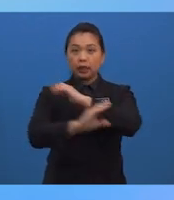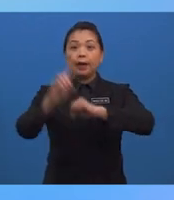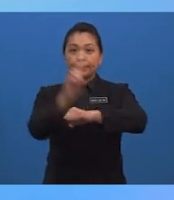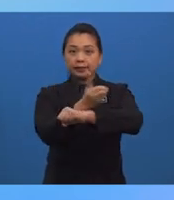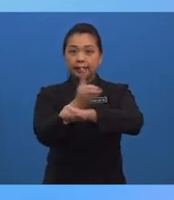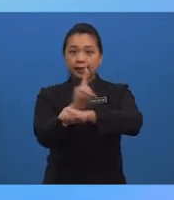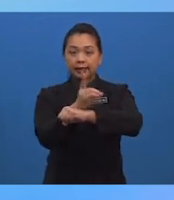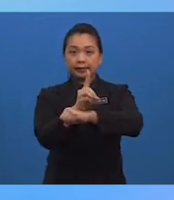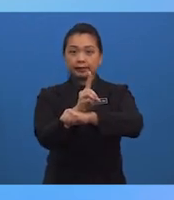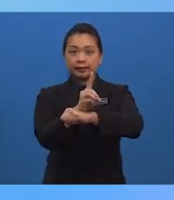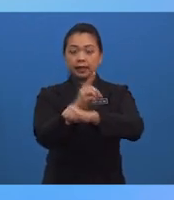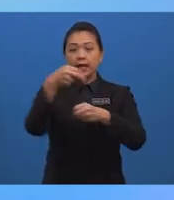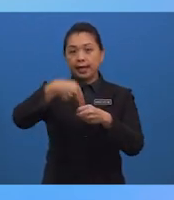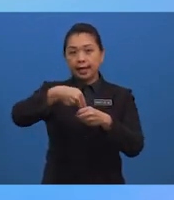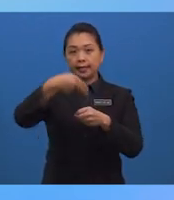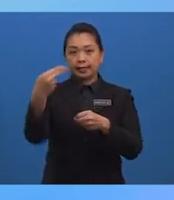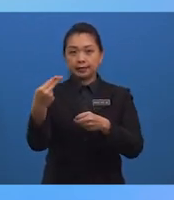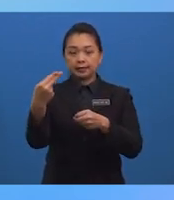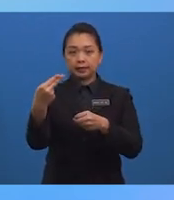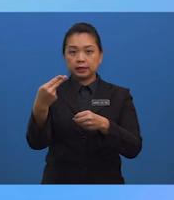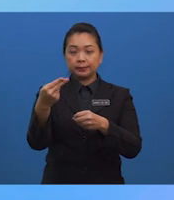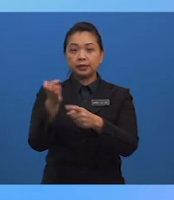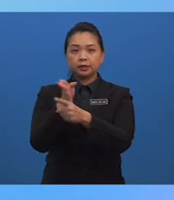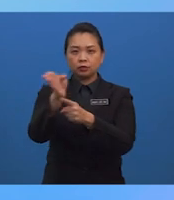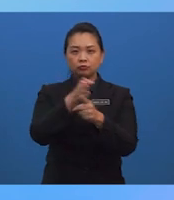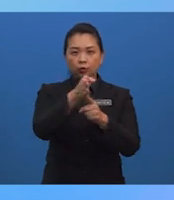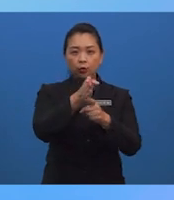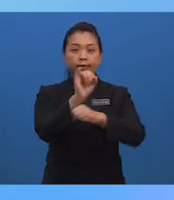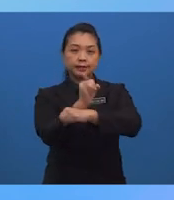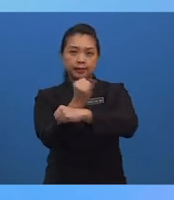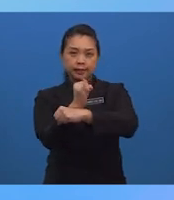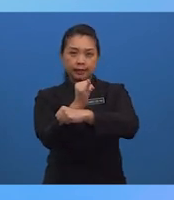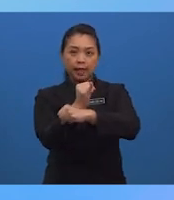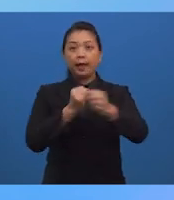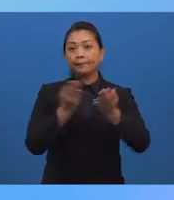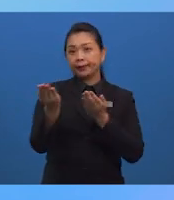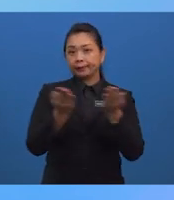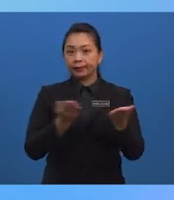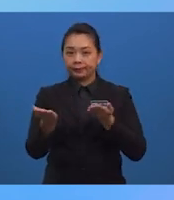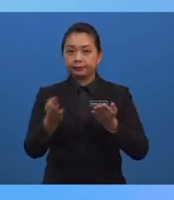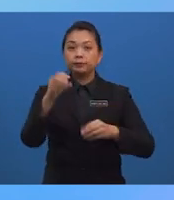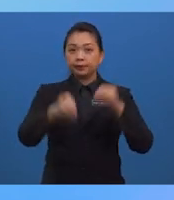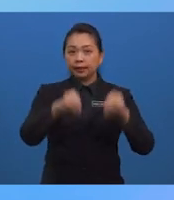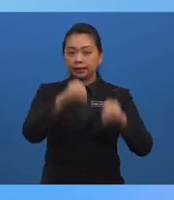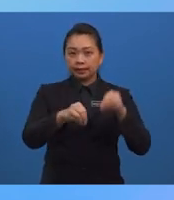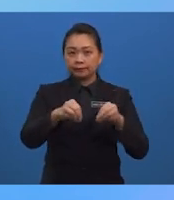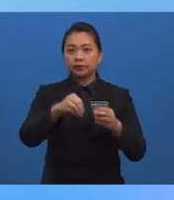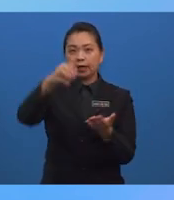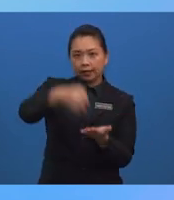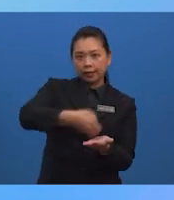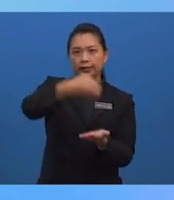iaitu penghasilan daripada sektor perindustrian, perkhidmatan, pertanian dan